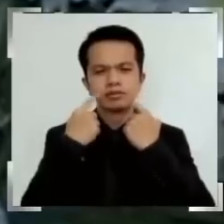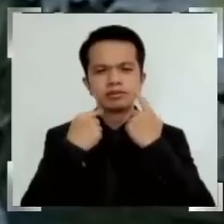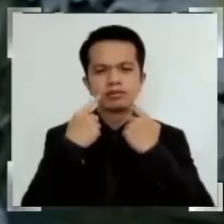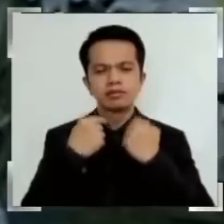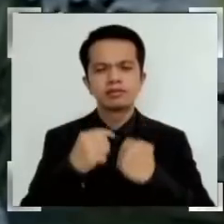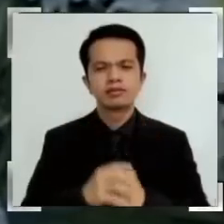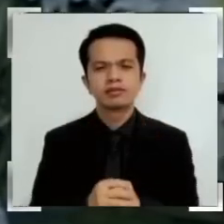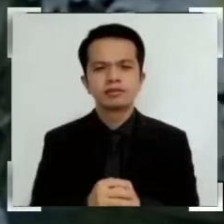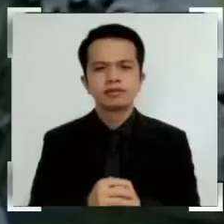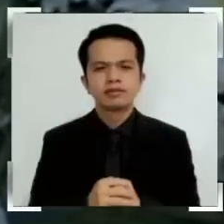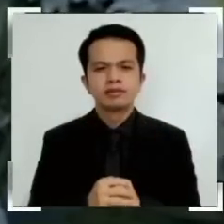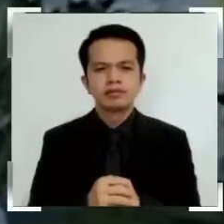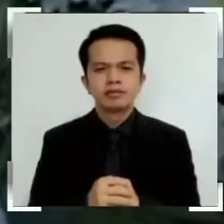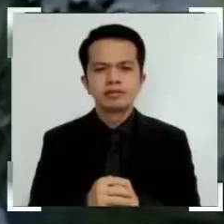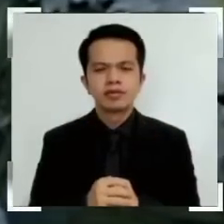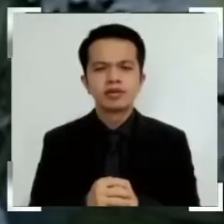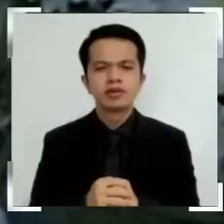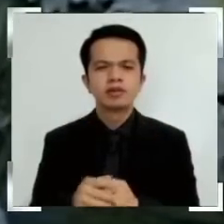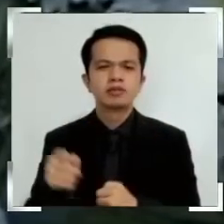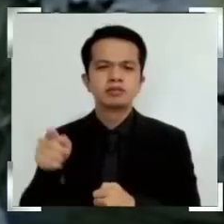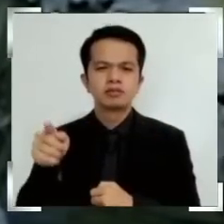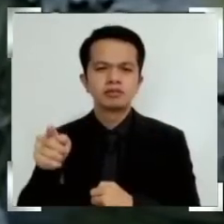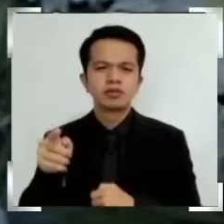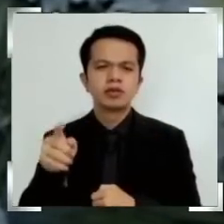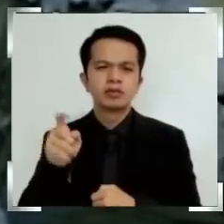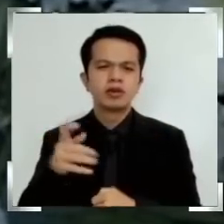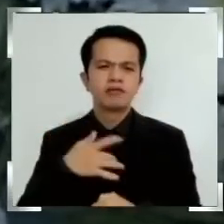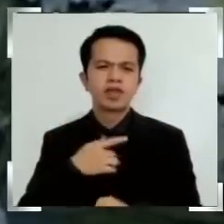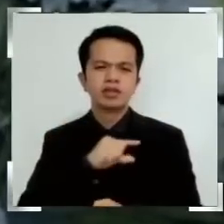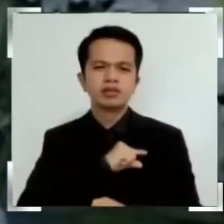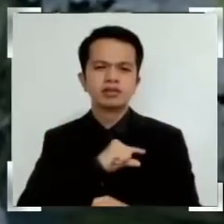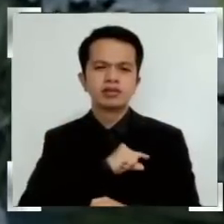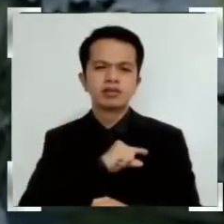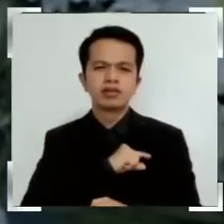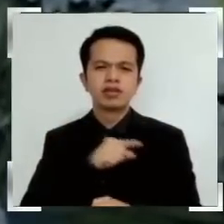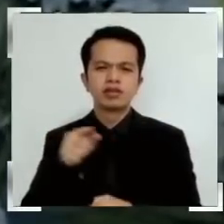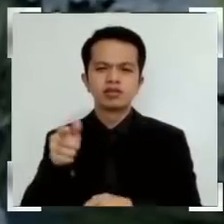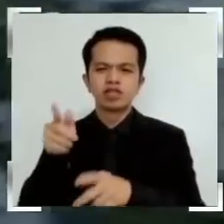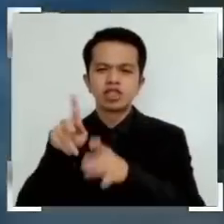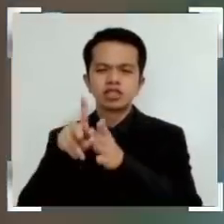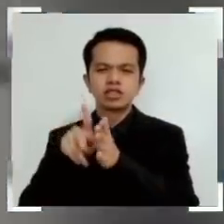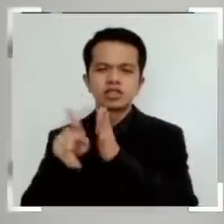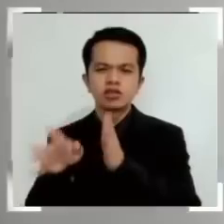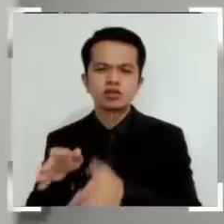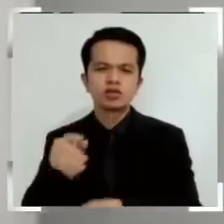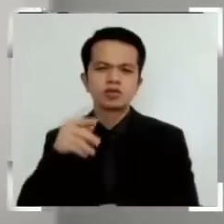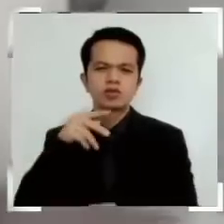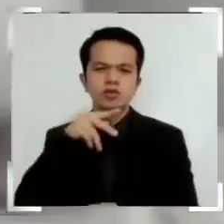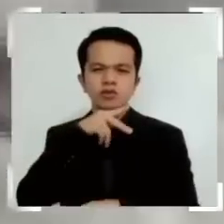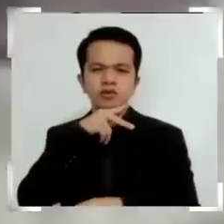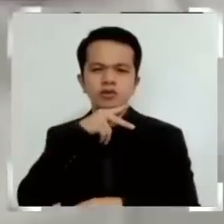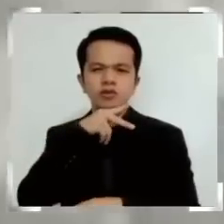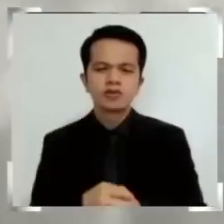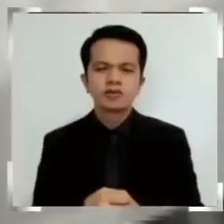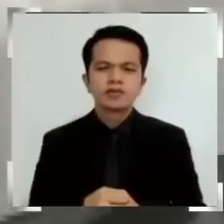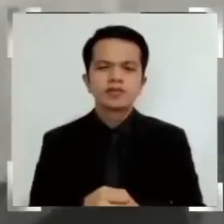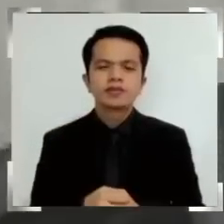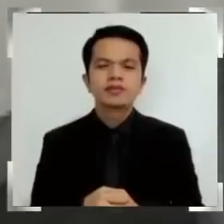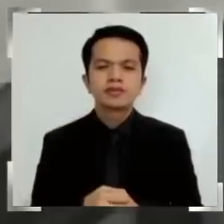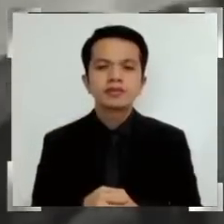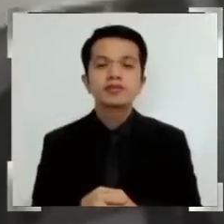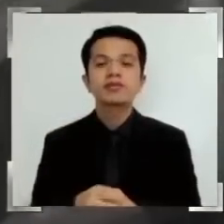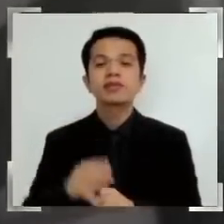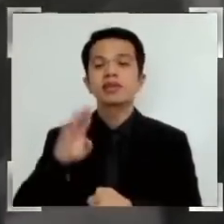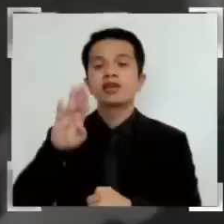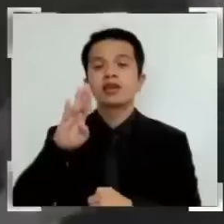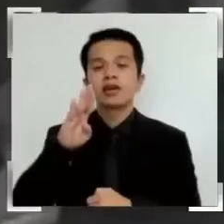Magunsing sasabay na kumaka. Angal makaturog ni Rabi. Sa Bacolod City, patay ang ginang na